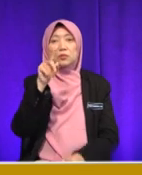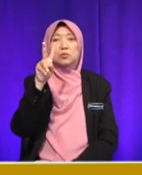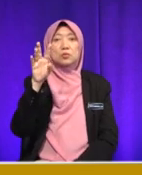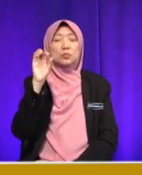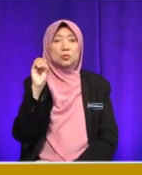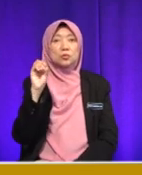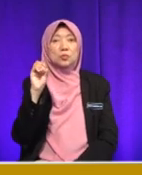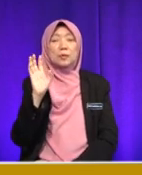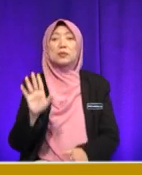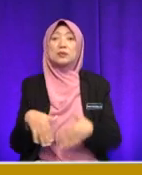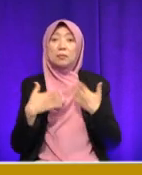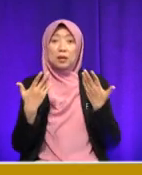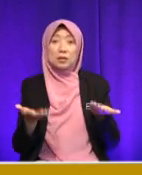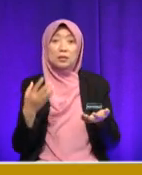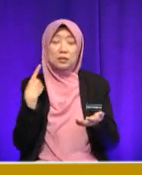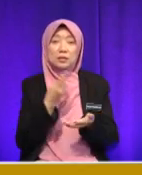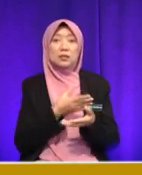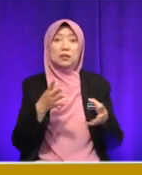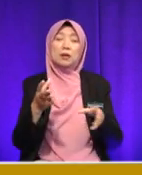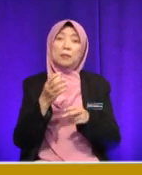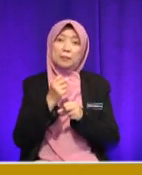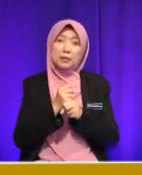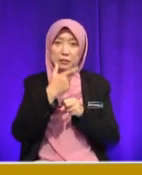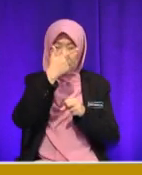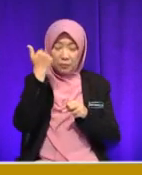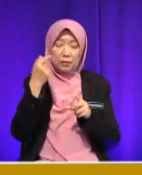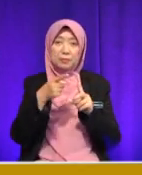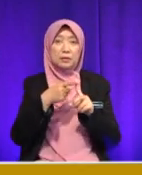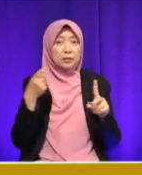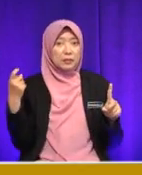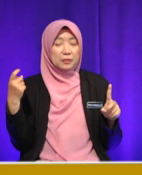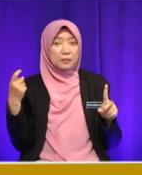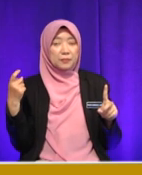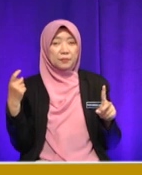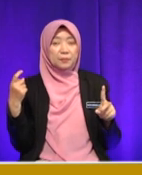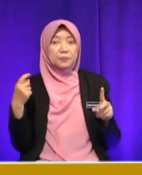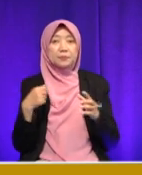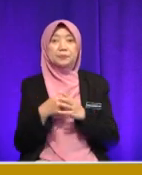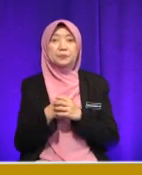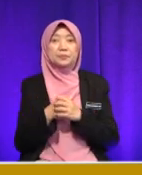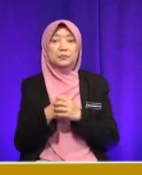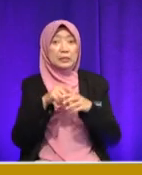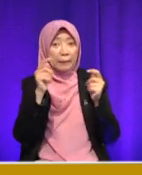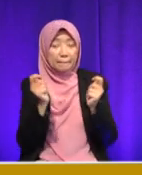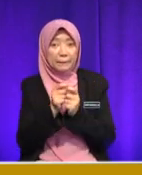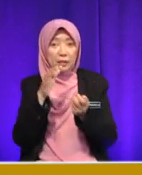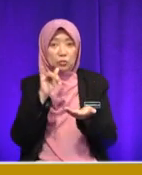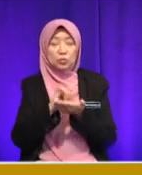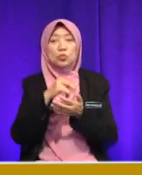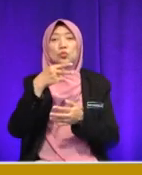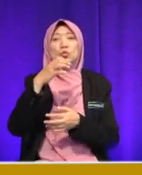darjah. Bagaimana kita dapat 120 darjah adalah daripada sini. Ataupun bagi satu